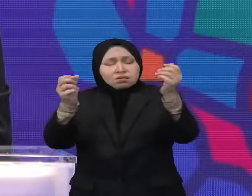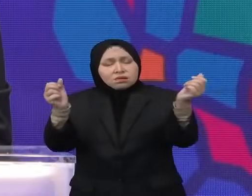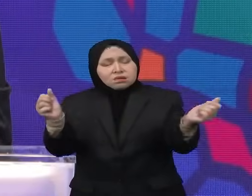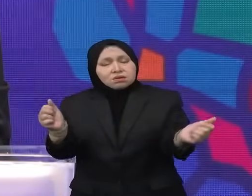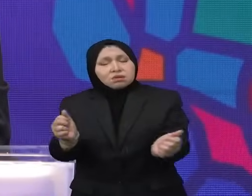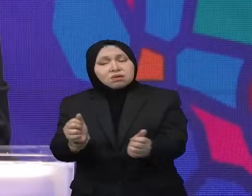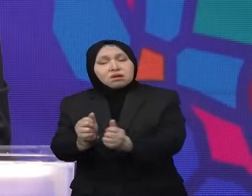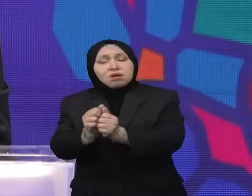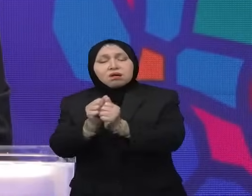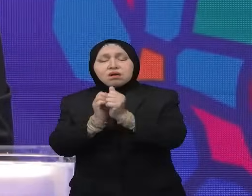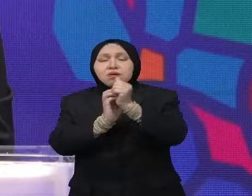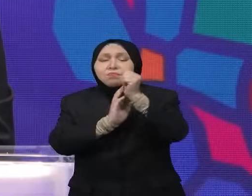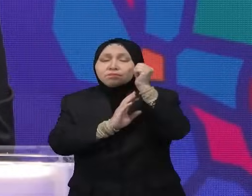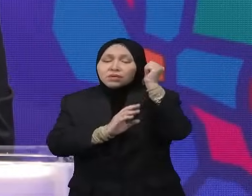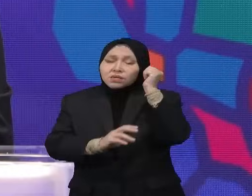المحصنات